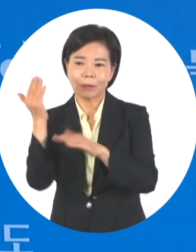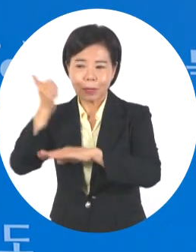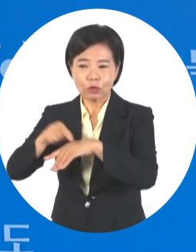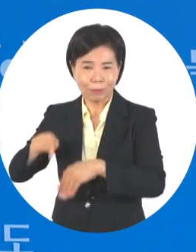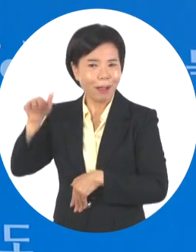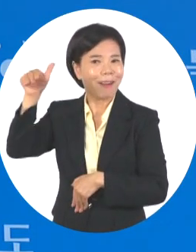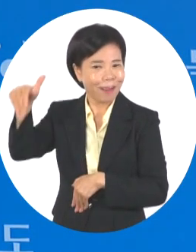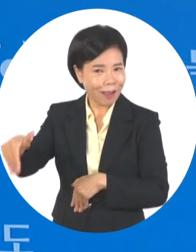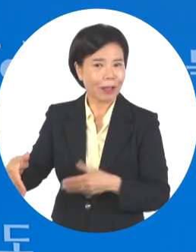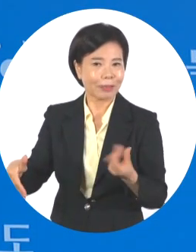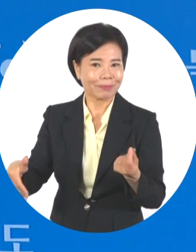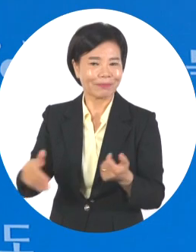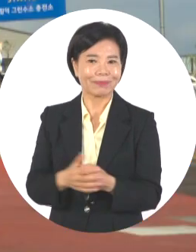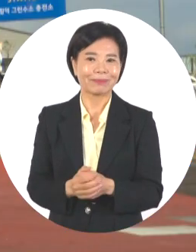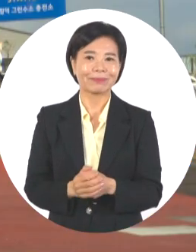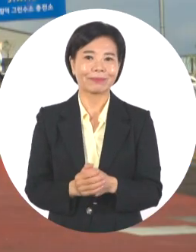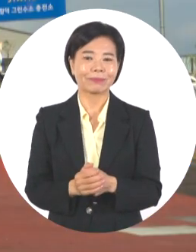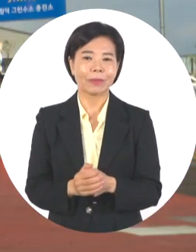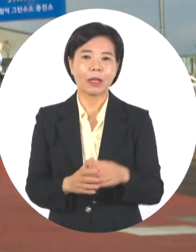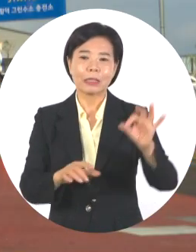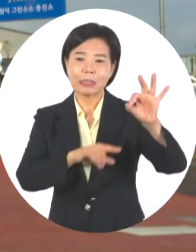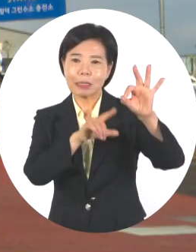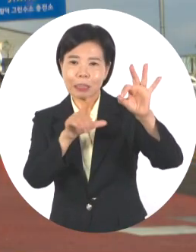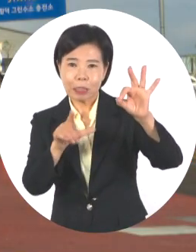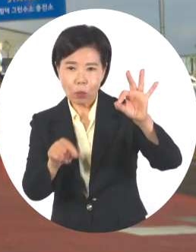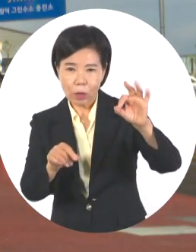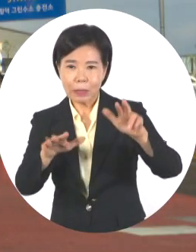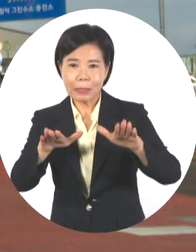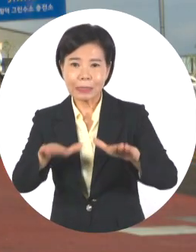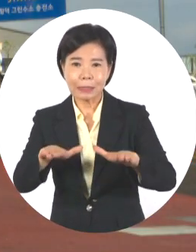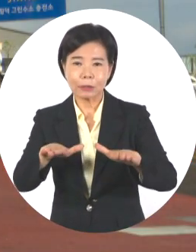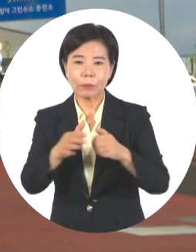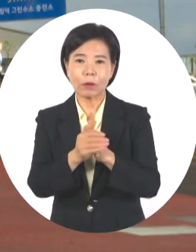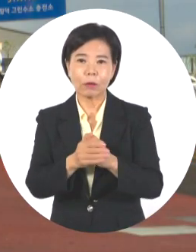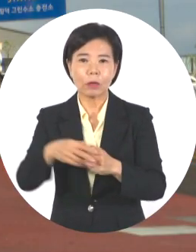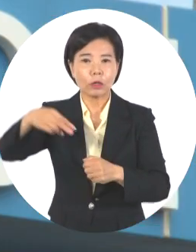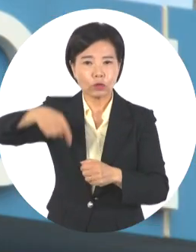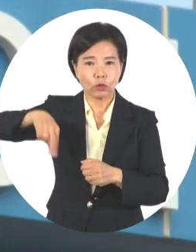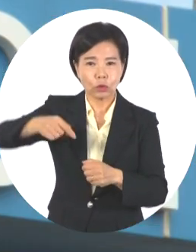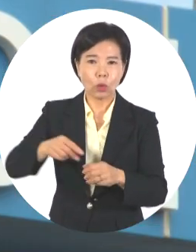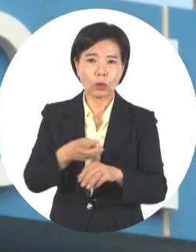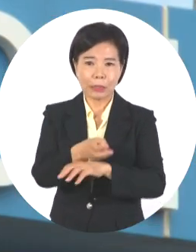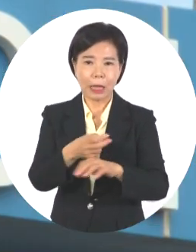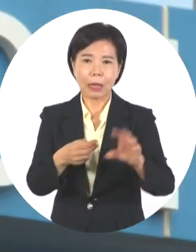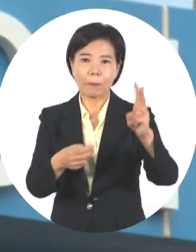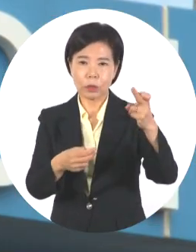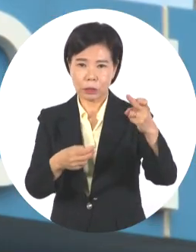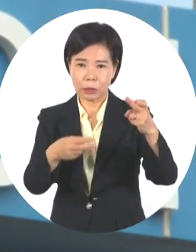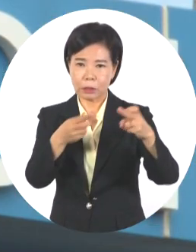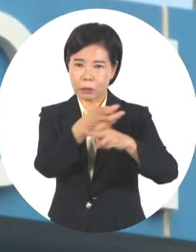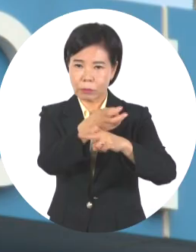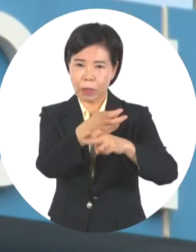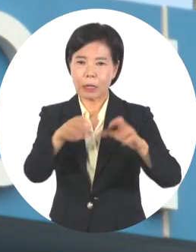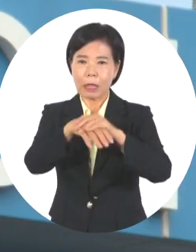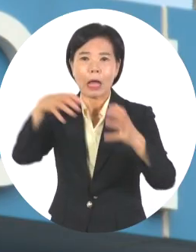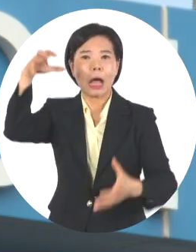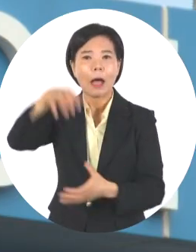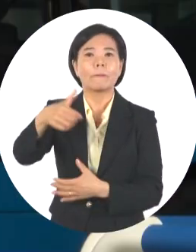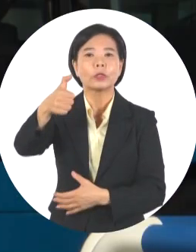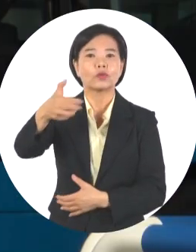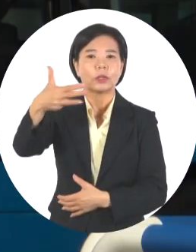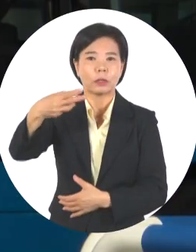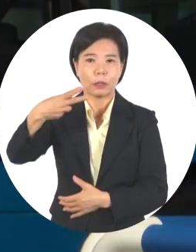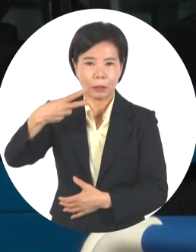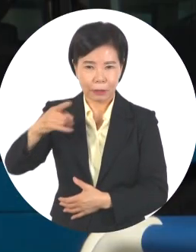것으로 전망했습니다. 10월 현재 제주도의 수소 차량은 버스 12대를 포함해 모두